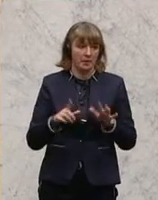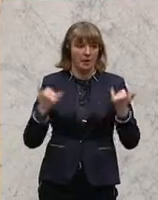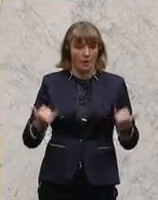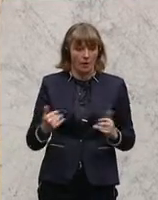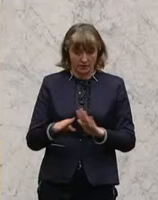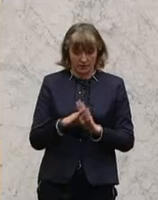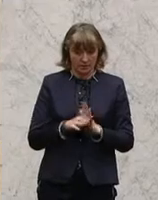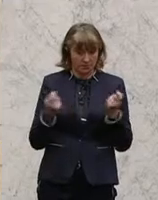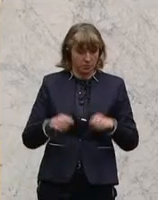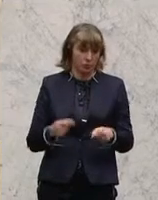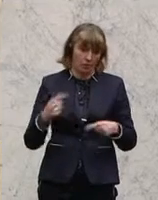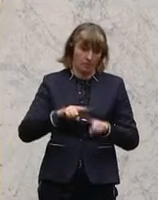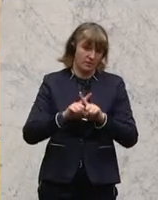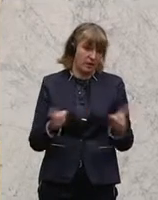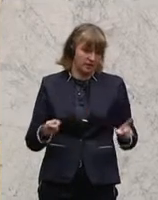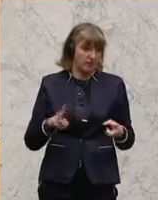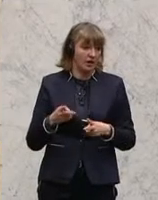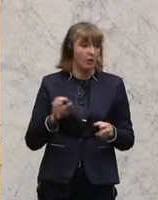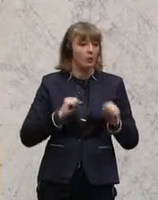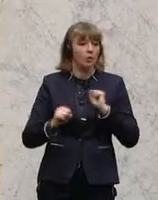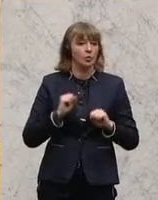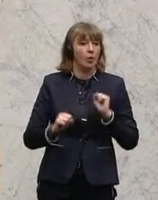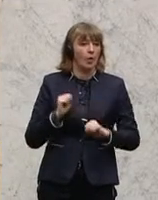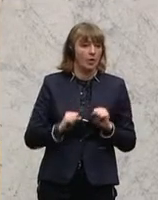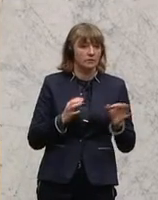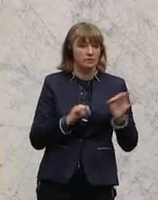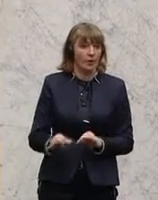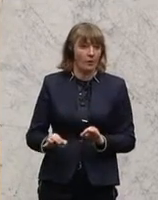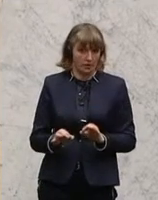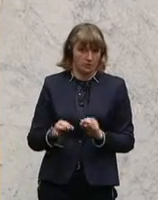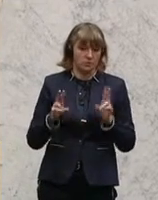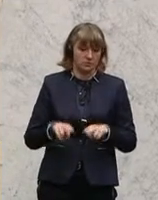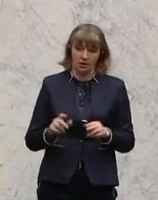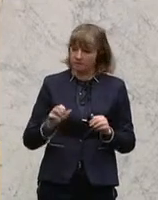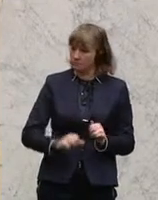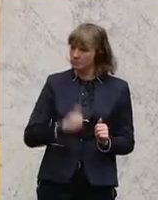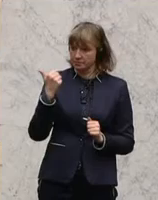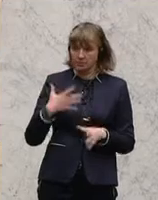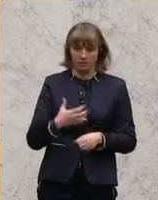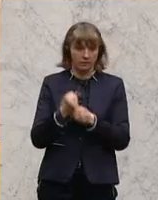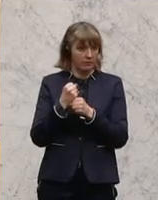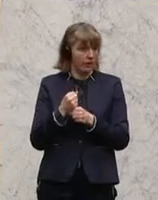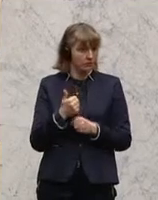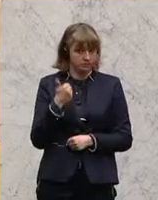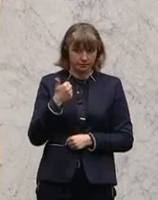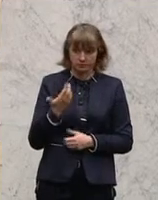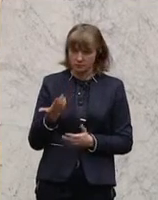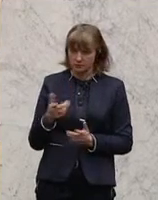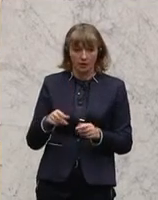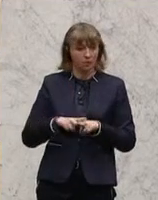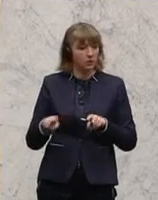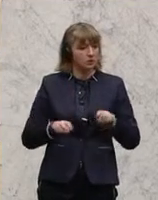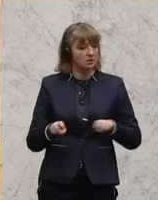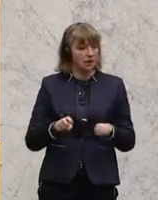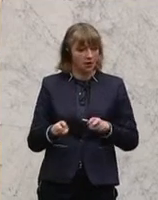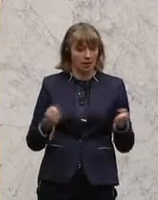heutigen Gesetzesbeschluss anders, weil das Notverordnungsrecht beispiellos in der österreichischen Verfassung die Bundesregierung